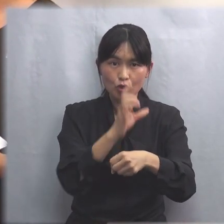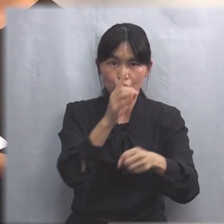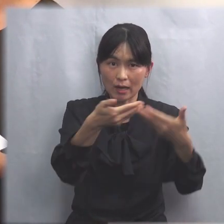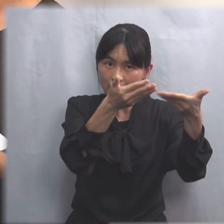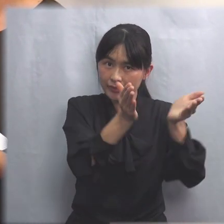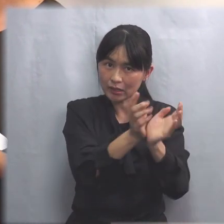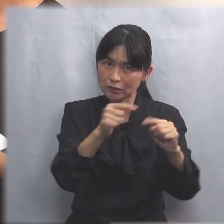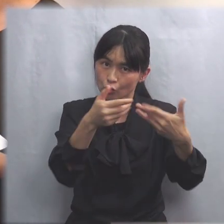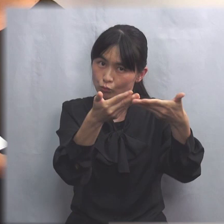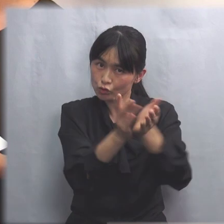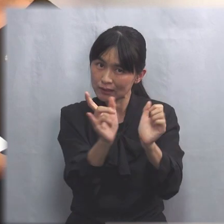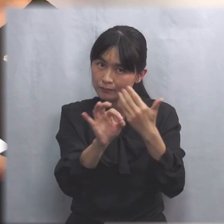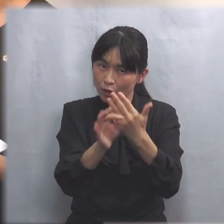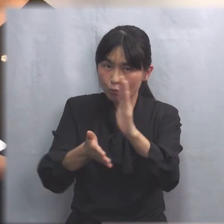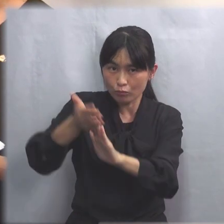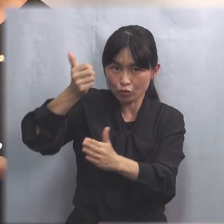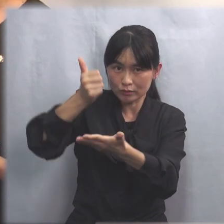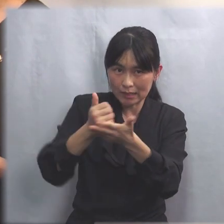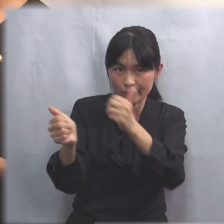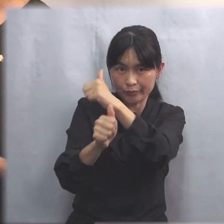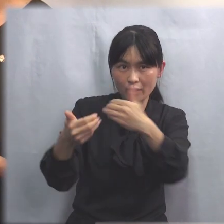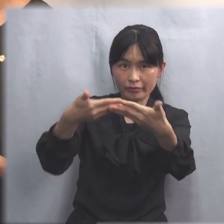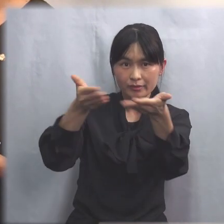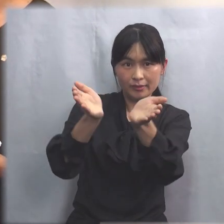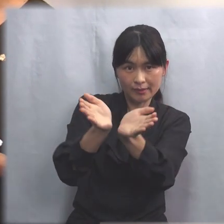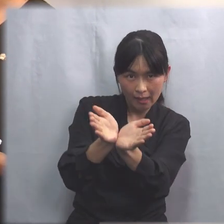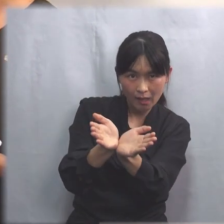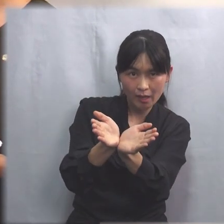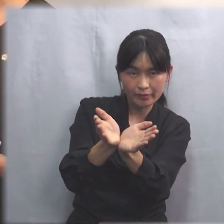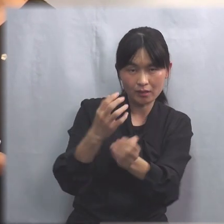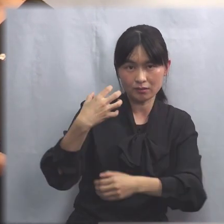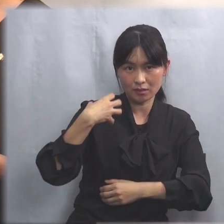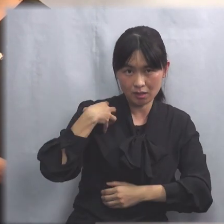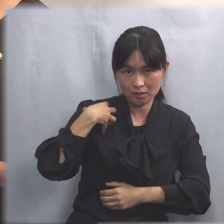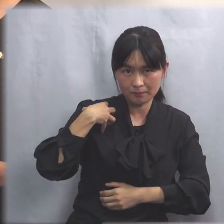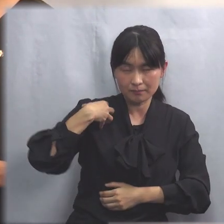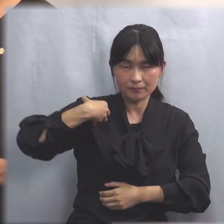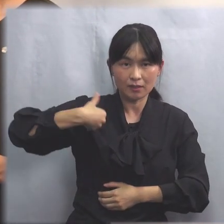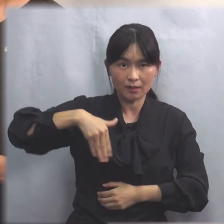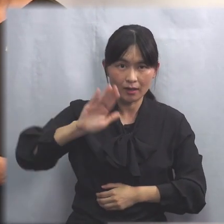분들이 역할을 많이 하셔야 된다라고 하는 내용을 함께 담았습니다.